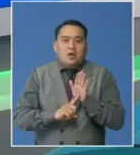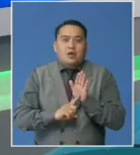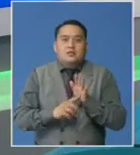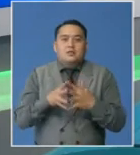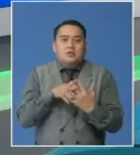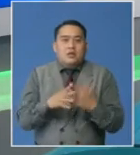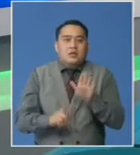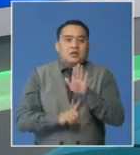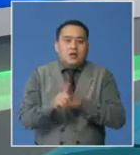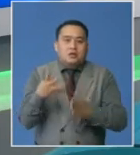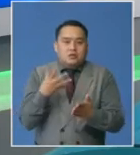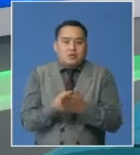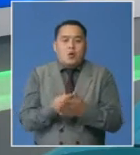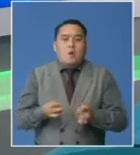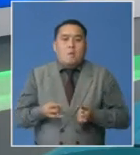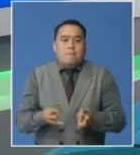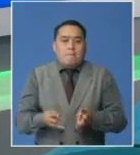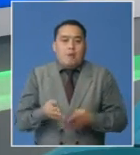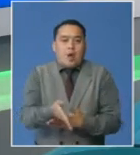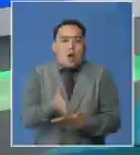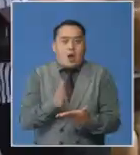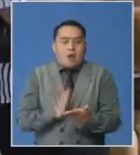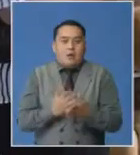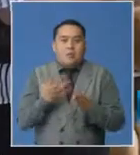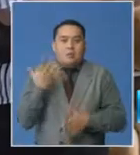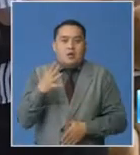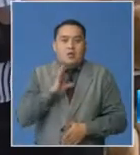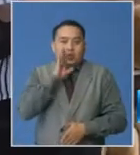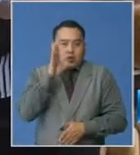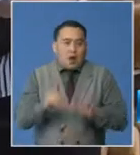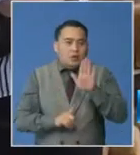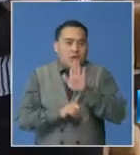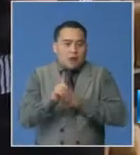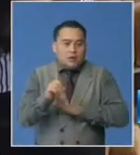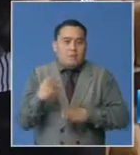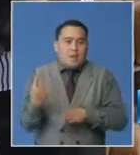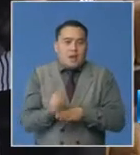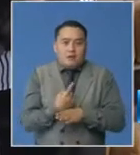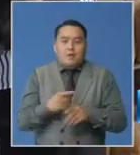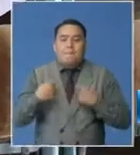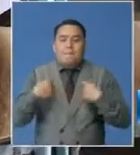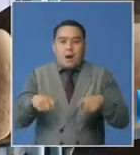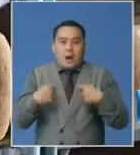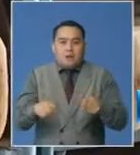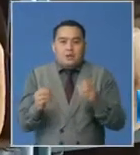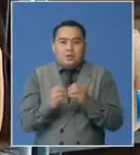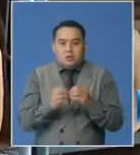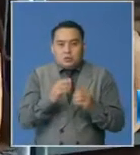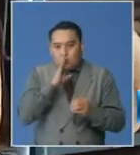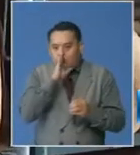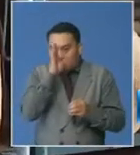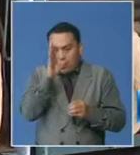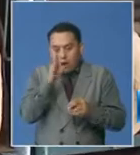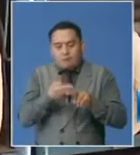селе заработала собственная пекарня. Месить тесто начинают в 5 утра. Первая партия лежит на прилавках магазина уже к 10 утра.